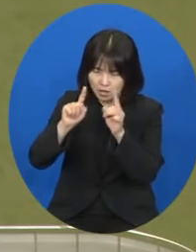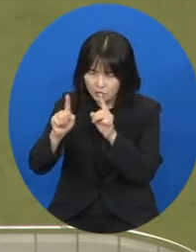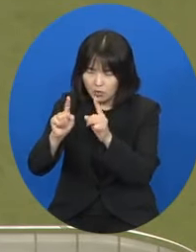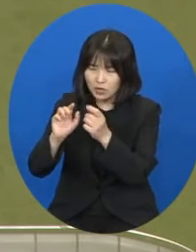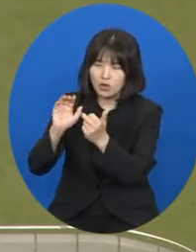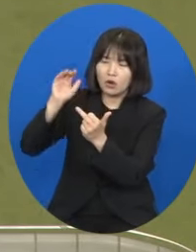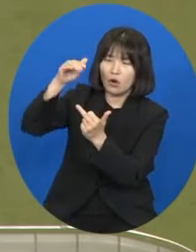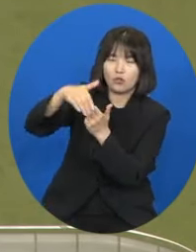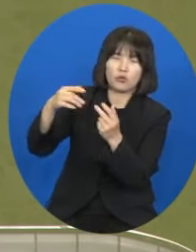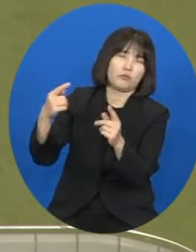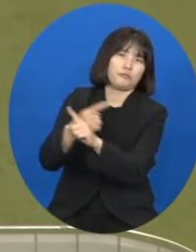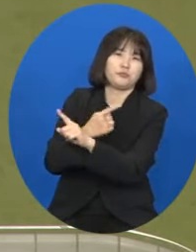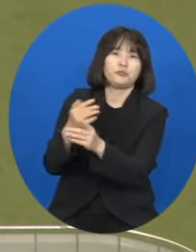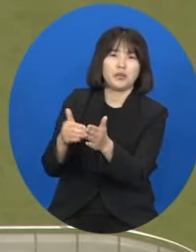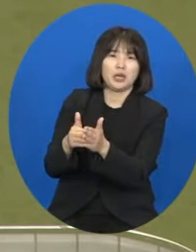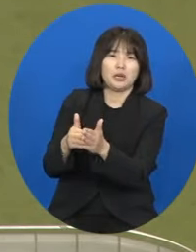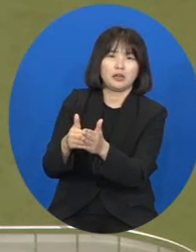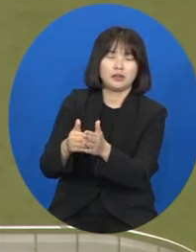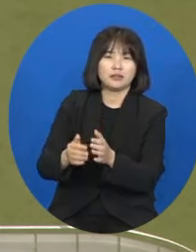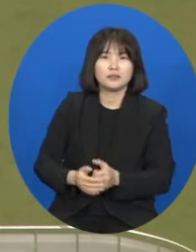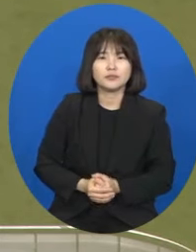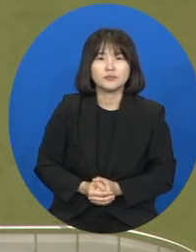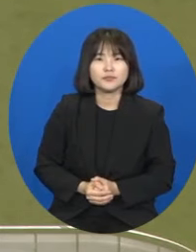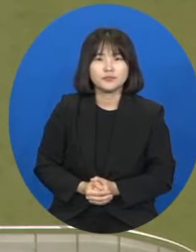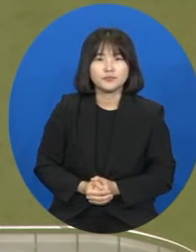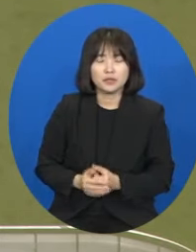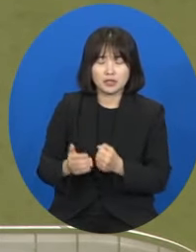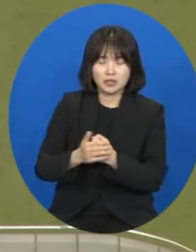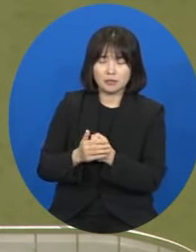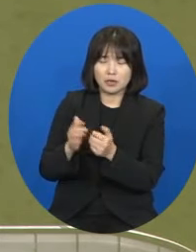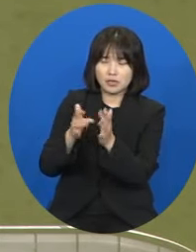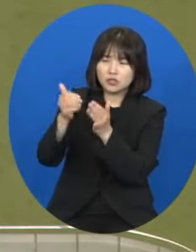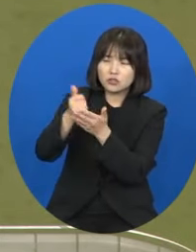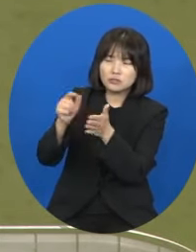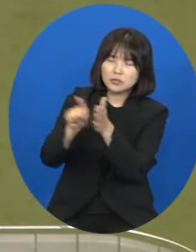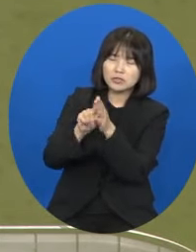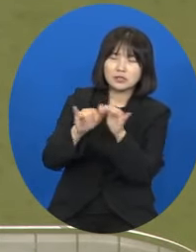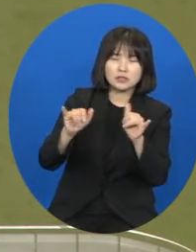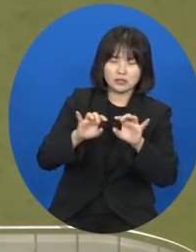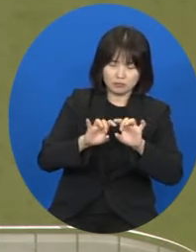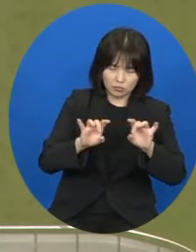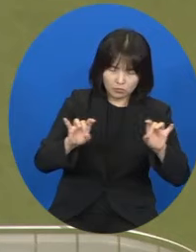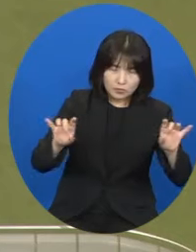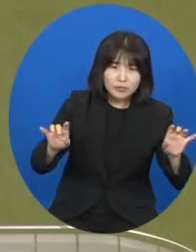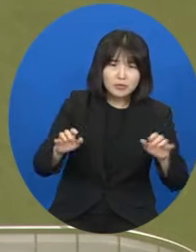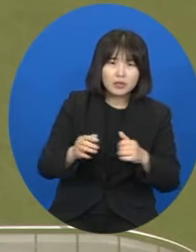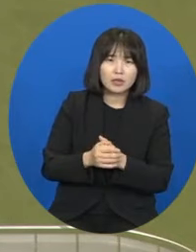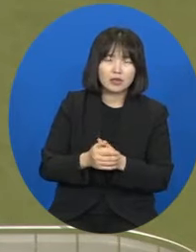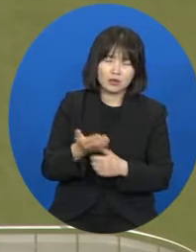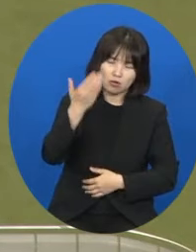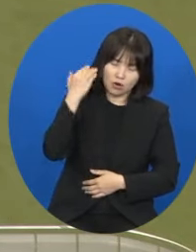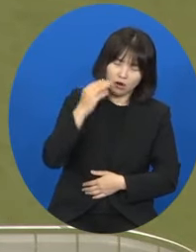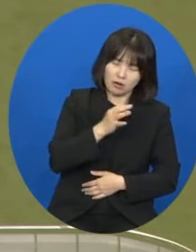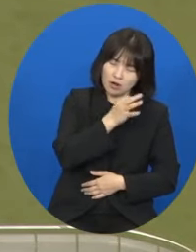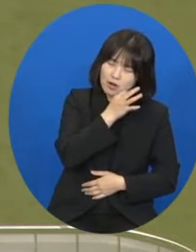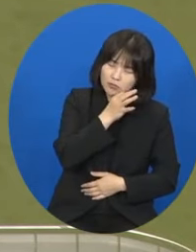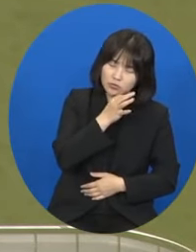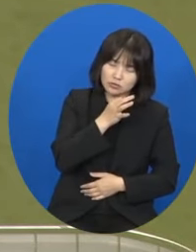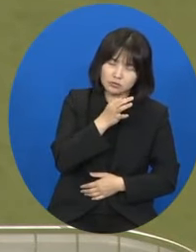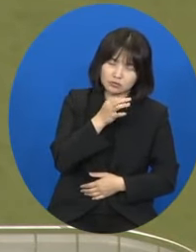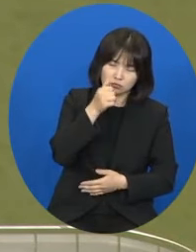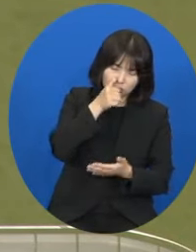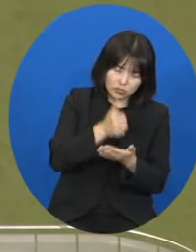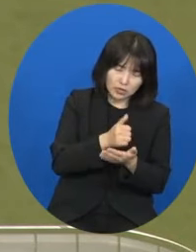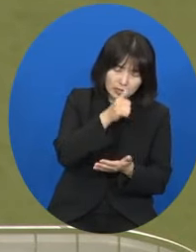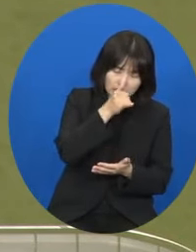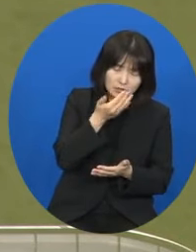바꾸어 주신 것이죠. 그래서 우리가 그분을 믿는 자마다 우리의 과거의 수치의 아픔이 있다 하더라도 이제는 그것이